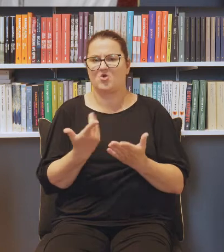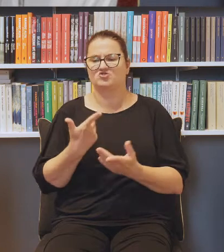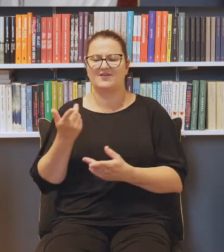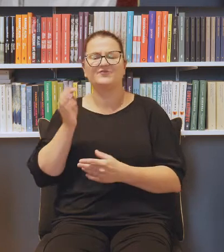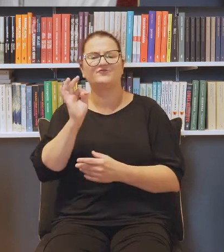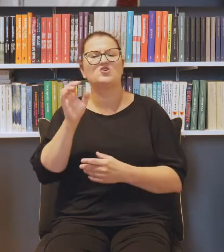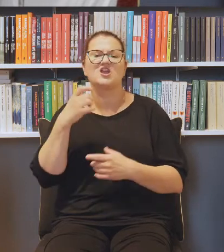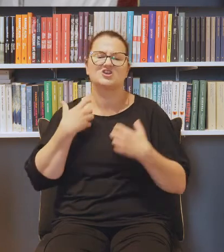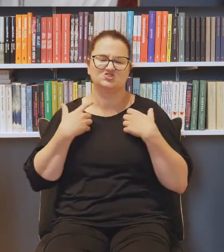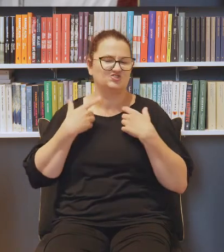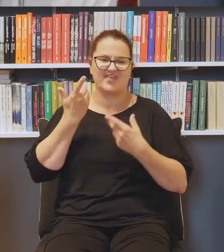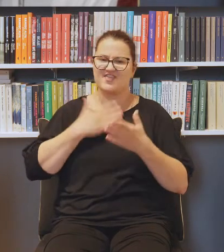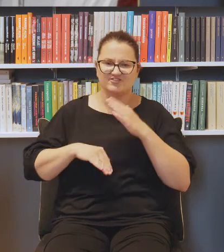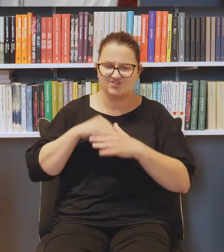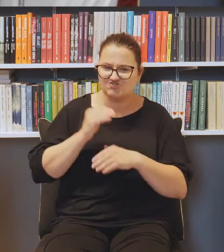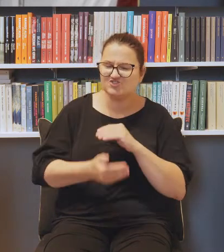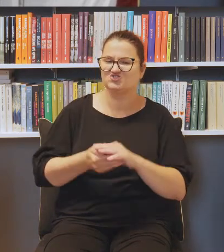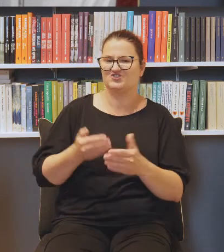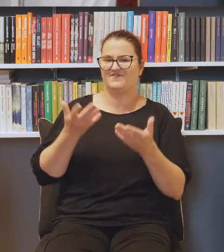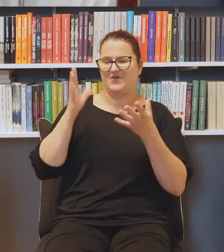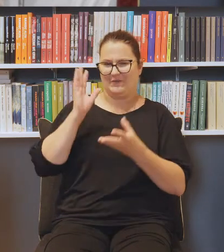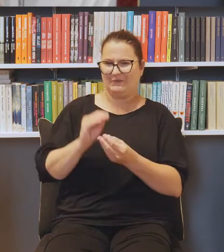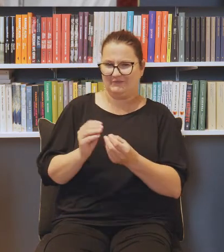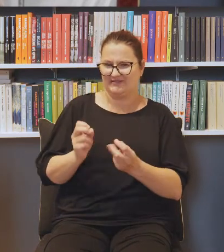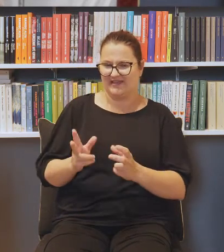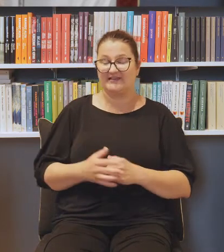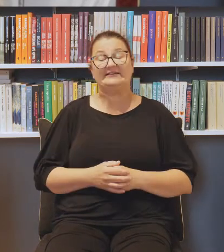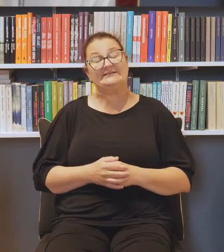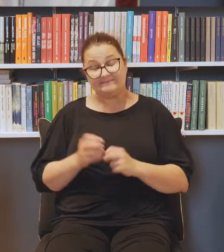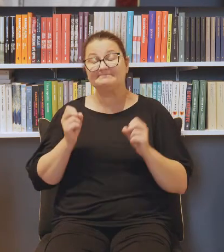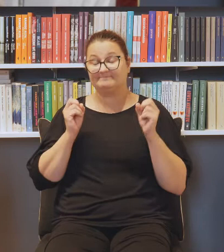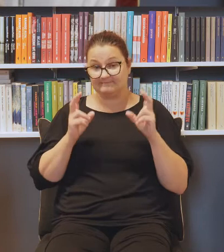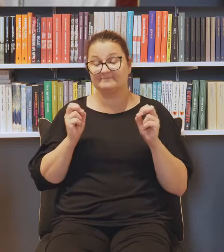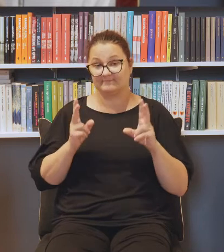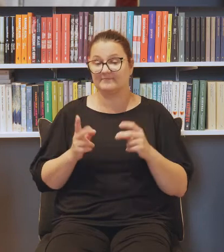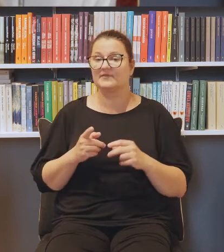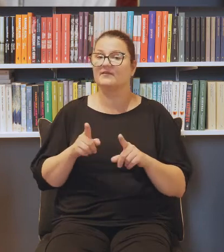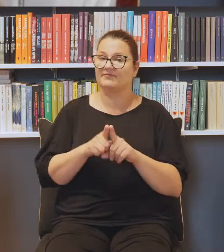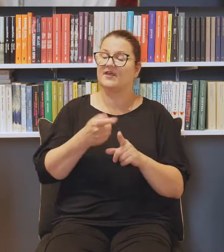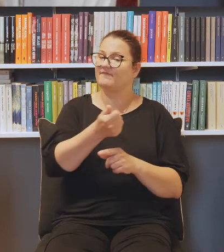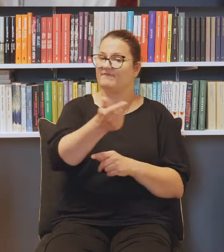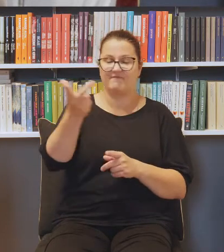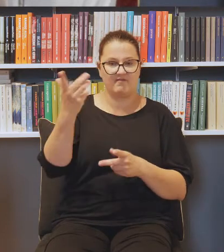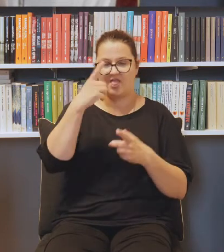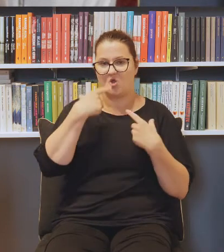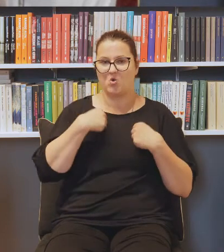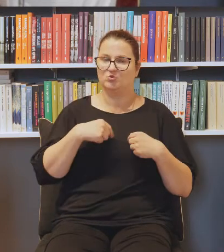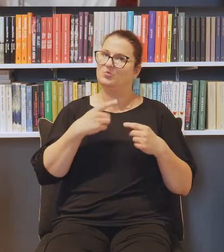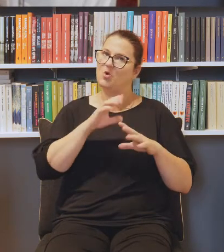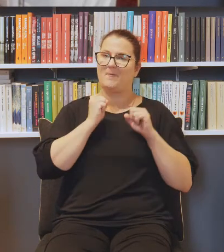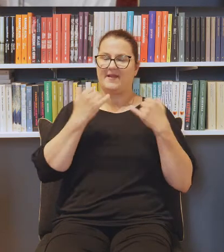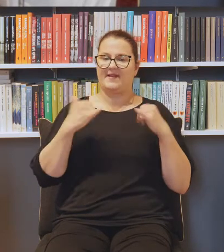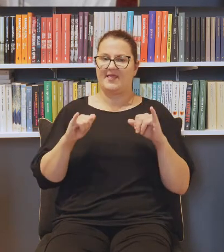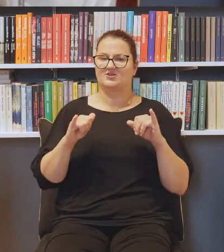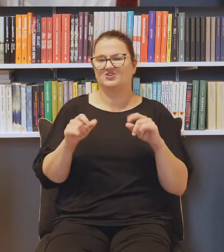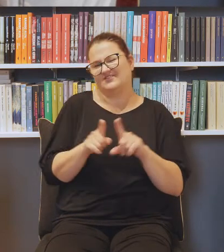w swoim życiu, a niekoniecznie tego, że miasto tak wygląda. No a poza tym dla wielu osób inaczej, znaczy to też